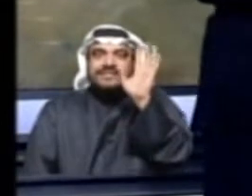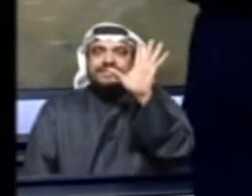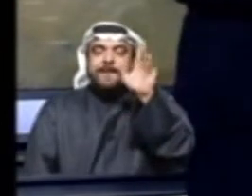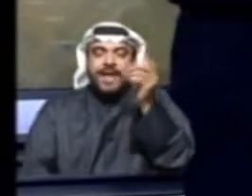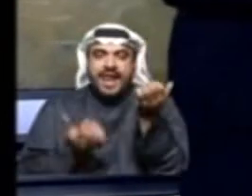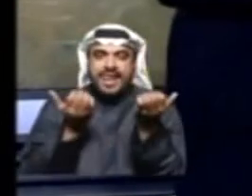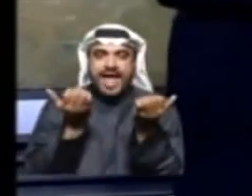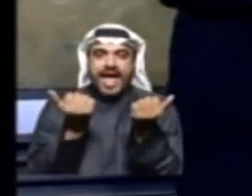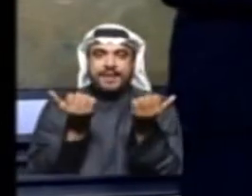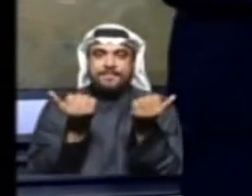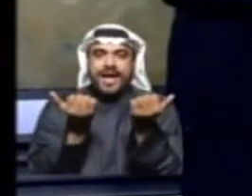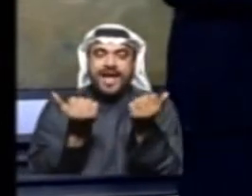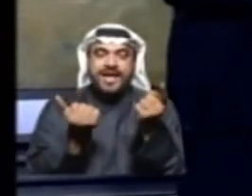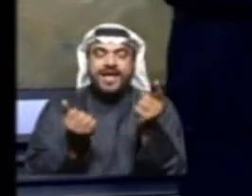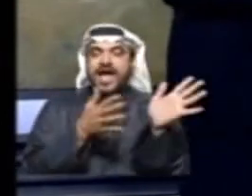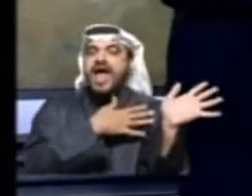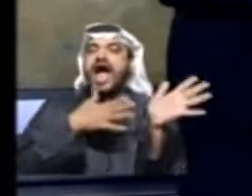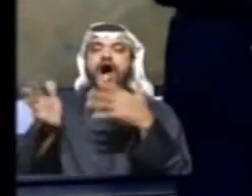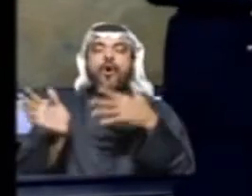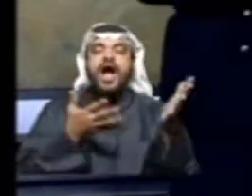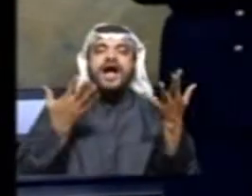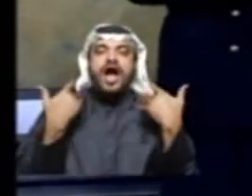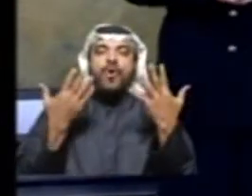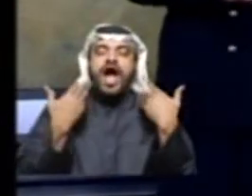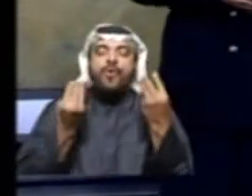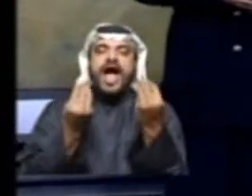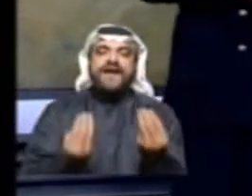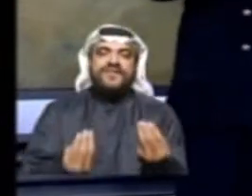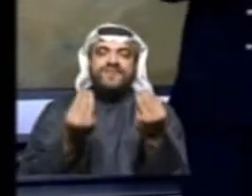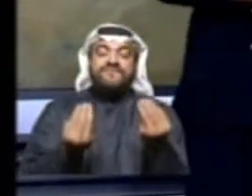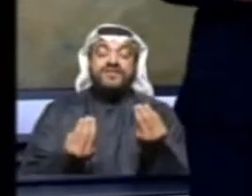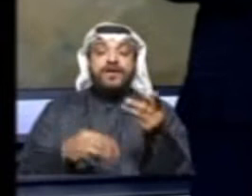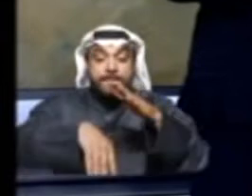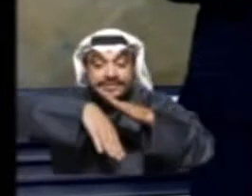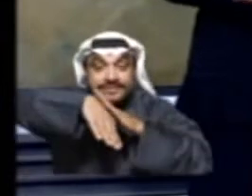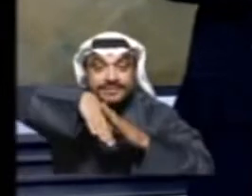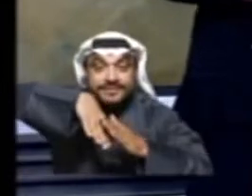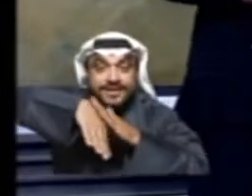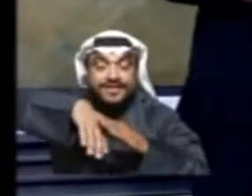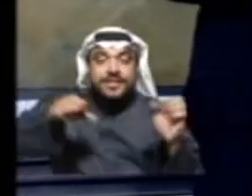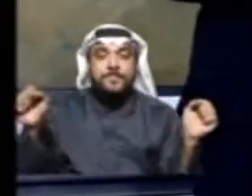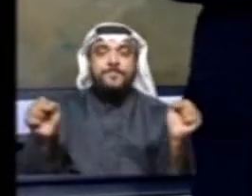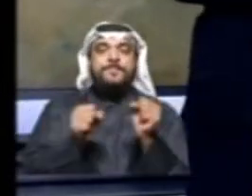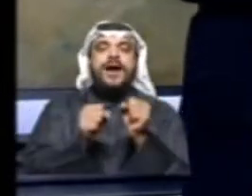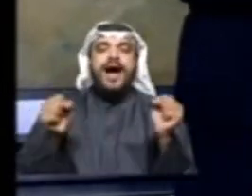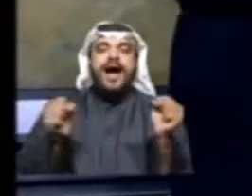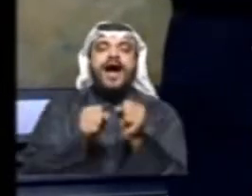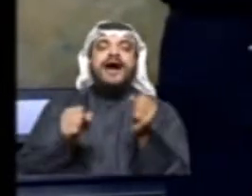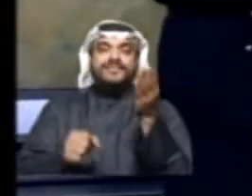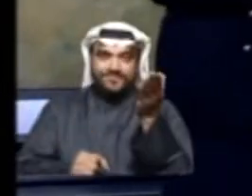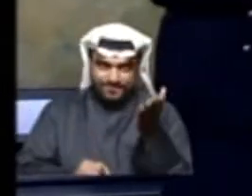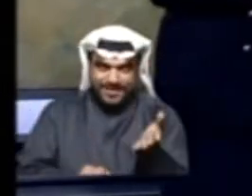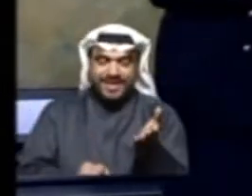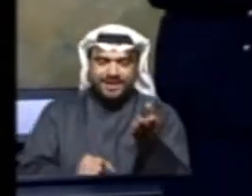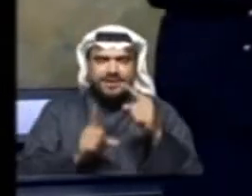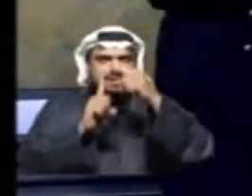تستمر معنا الرياح شمالية غربية خفيفة السرعة، أيضا أجواء راح تكون باردة، والإحساس بالبرودة راح يكون أكثر من